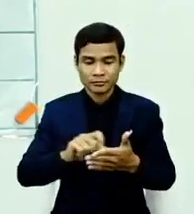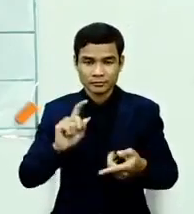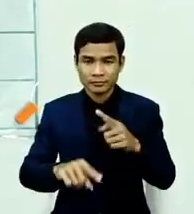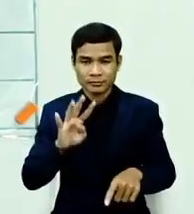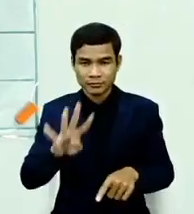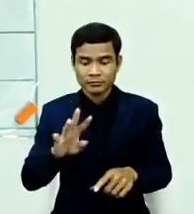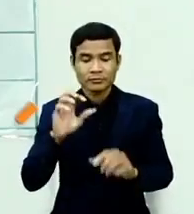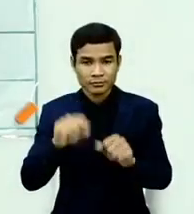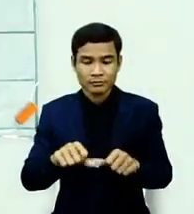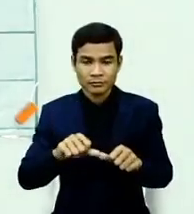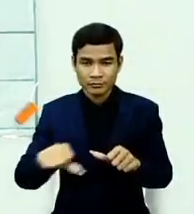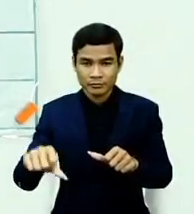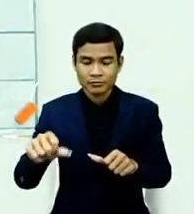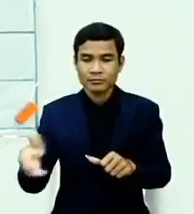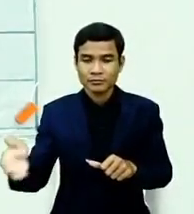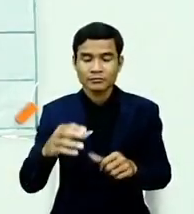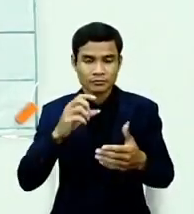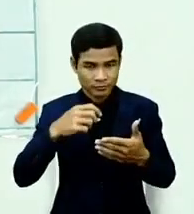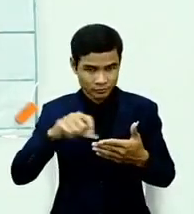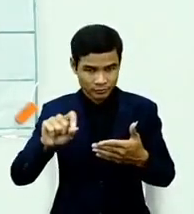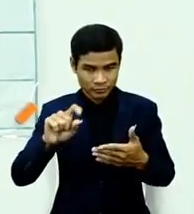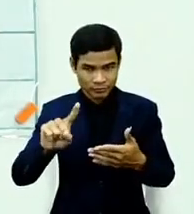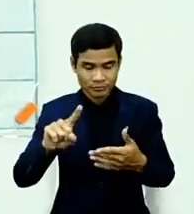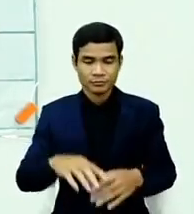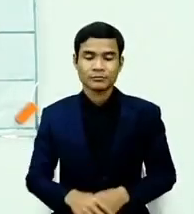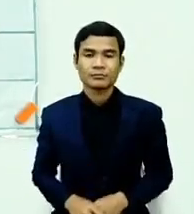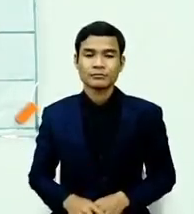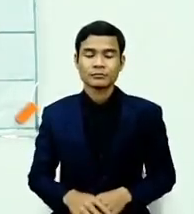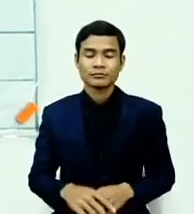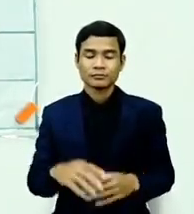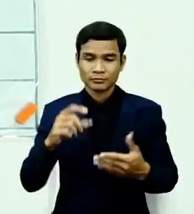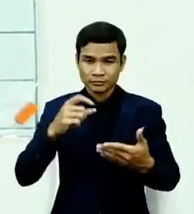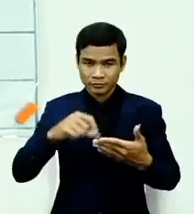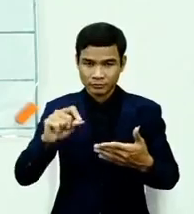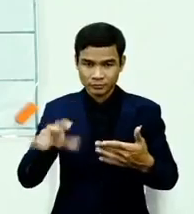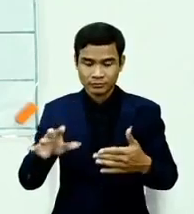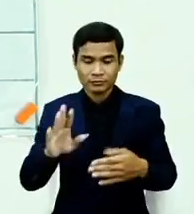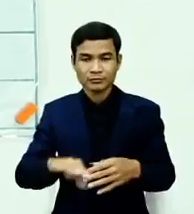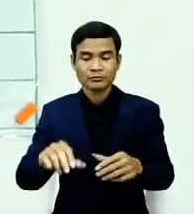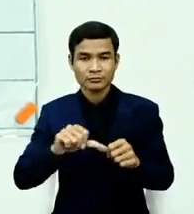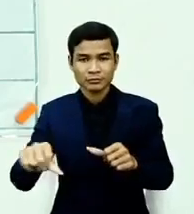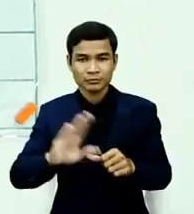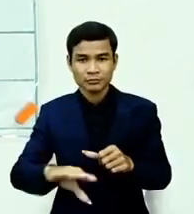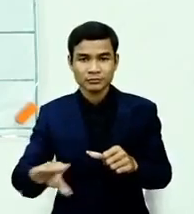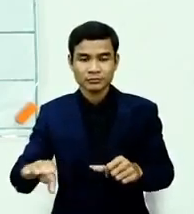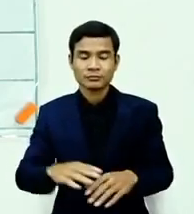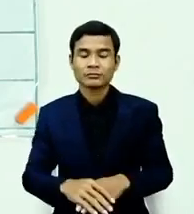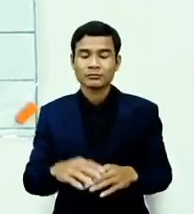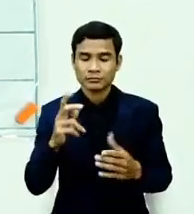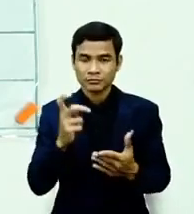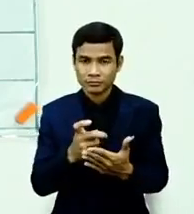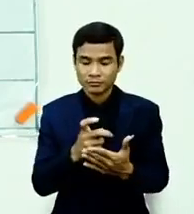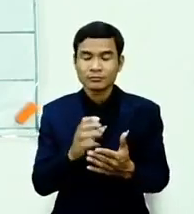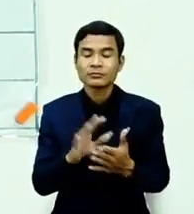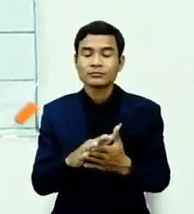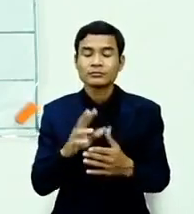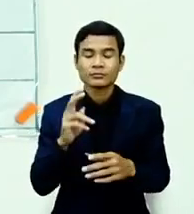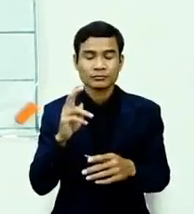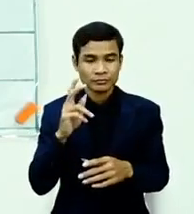រកូនគូសគ្រឹះទៀតចាគូសហើយនៅកូនចោះតោះបន្តទៅទៀតខ្ទង់ក